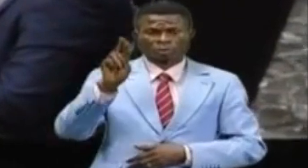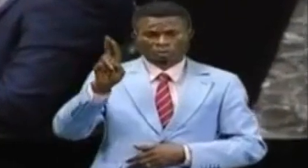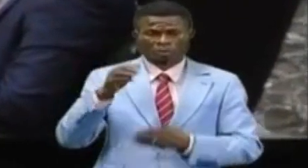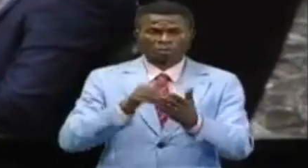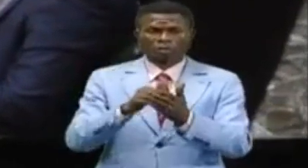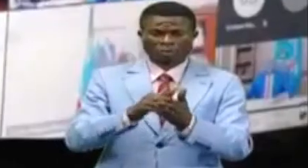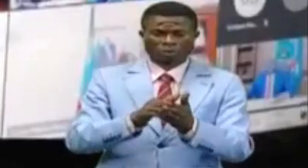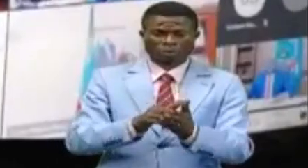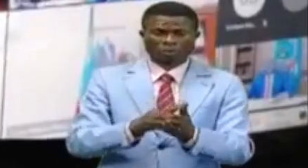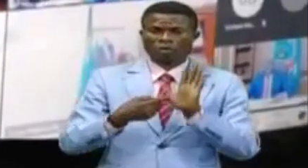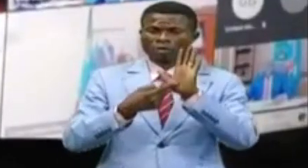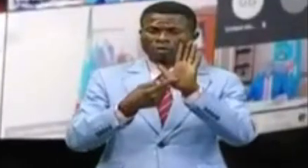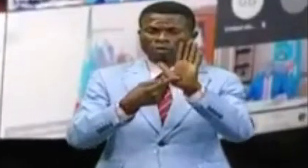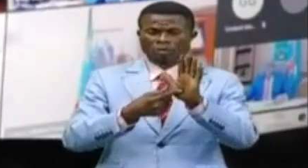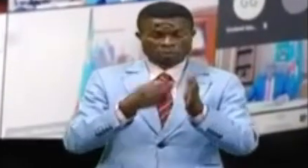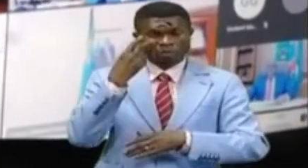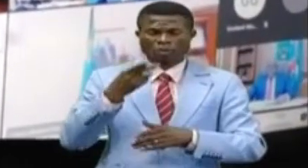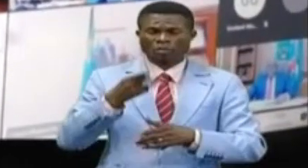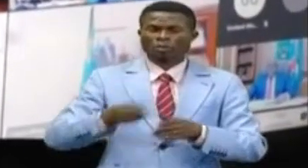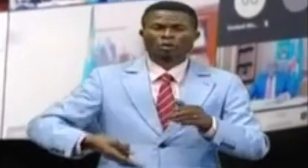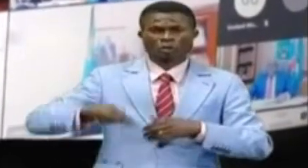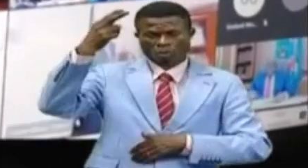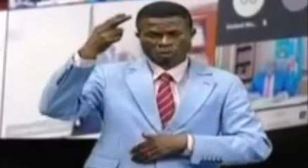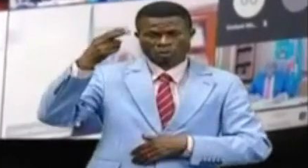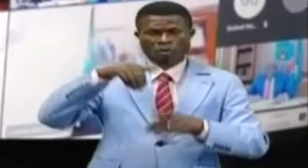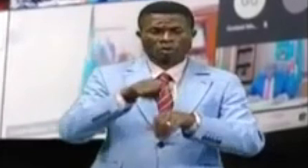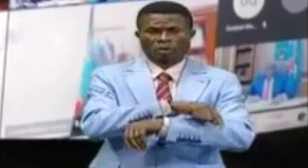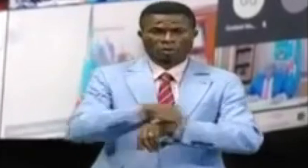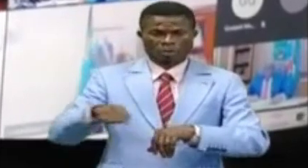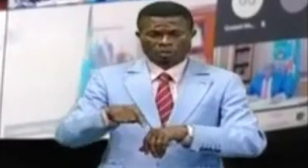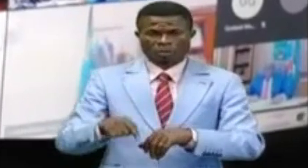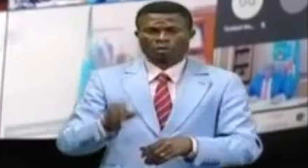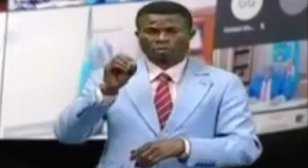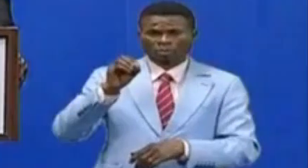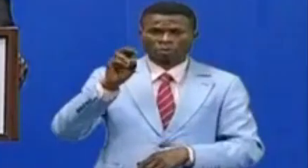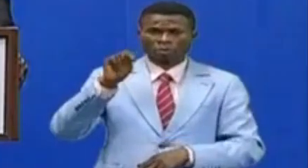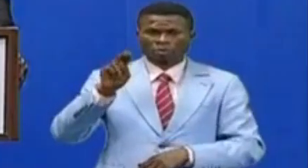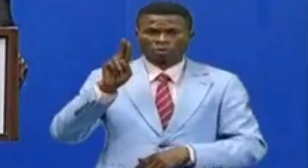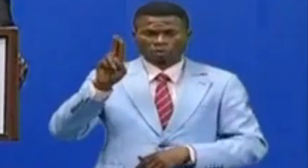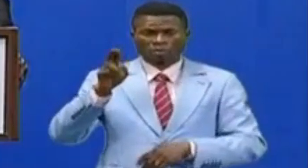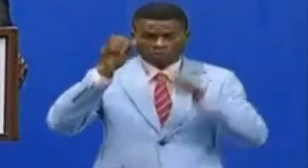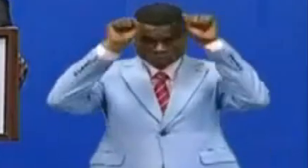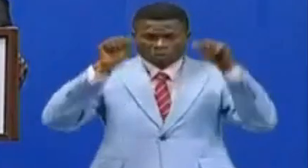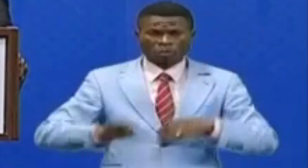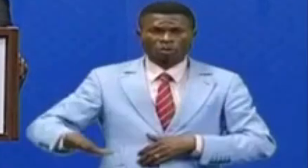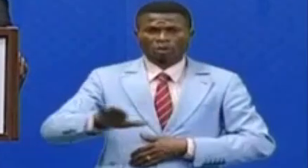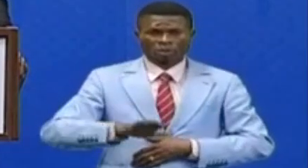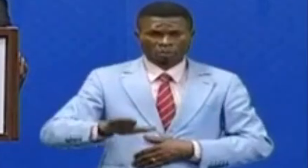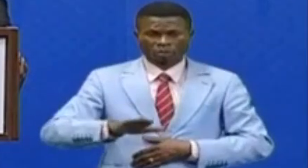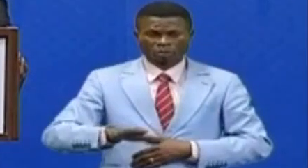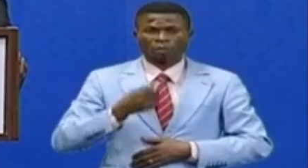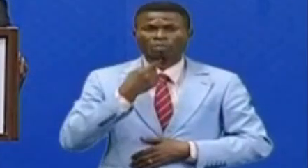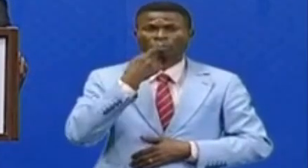et limites ont été reconnues au plus haut sommet de l'administration onusienne. Le président de la République a